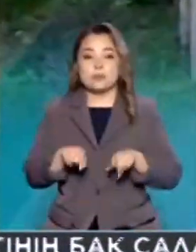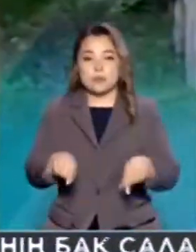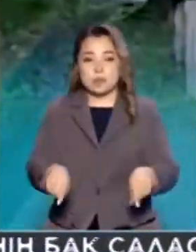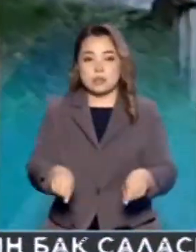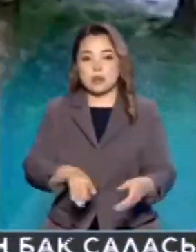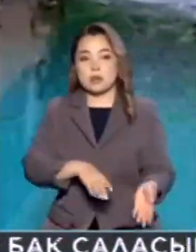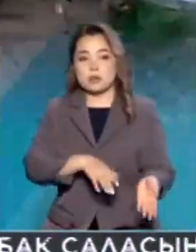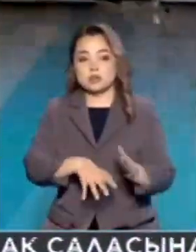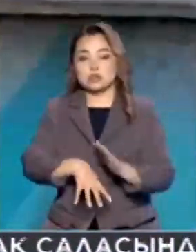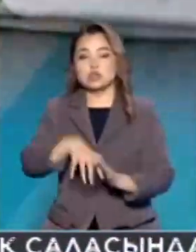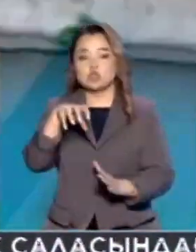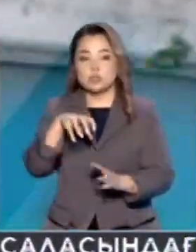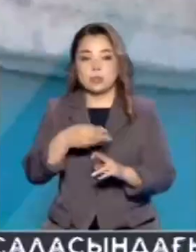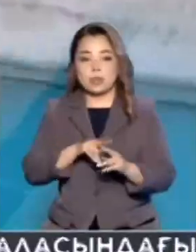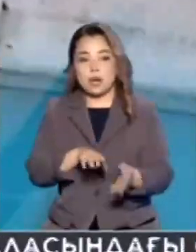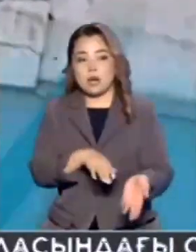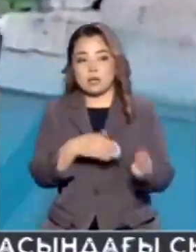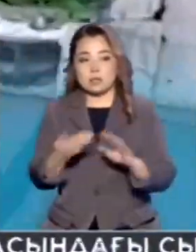Мына тамыры жолынып,